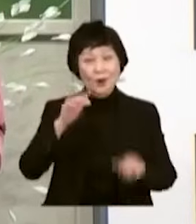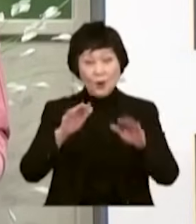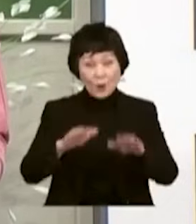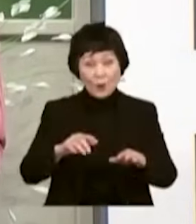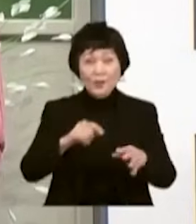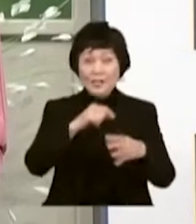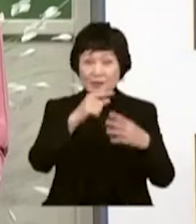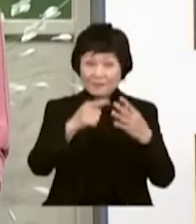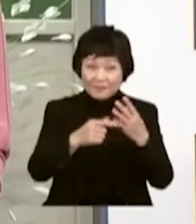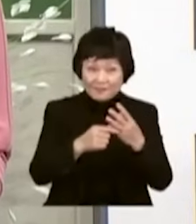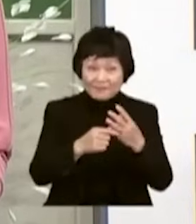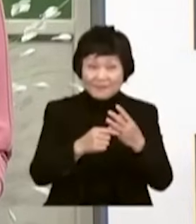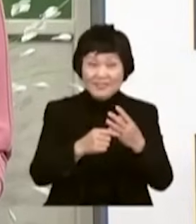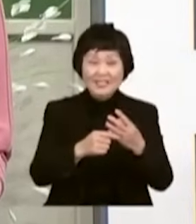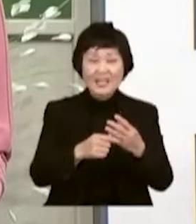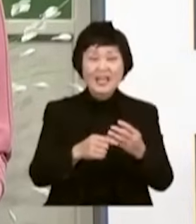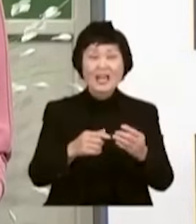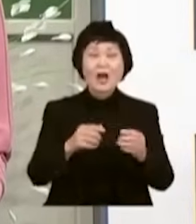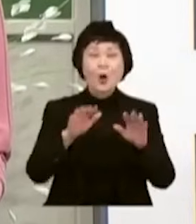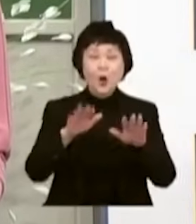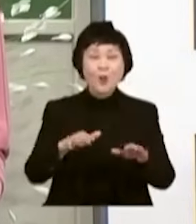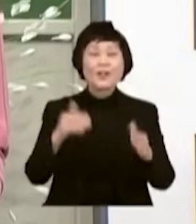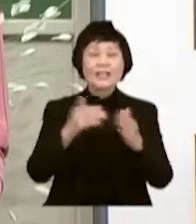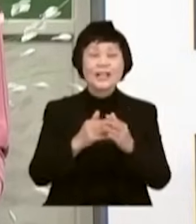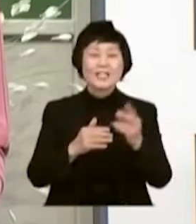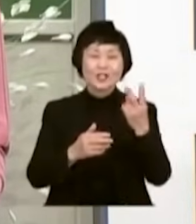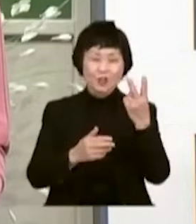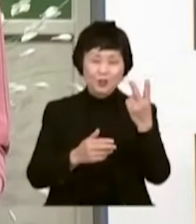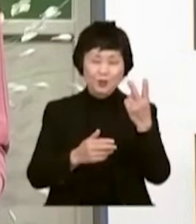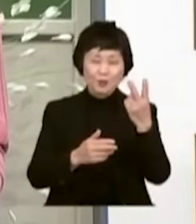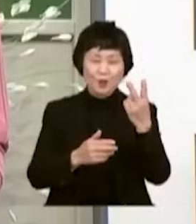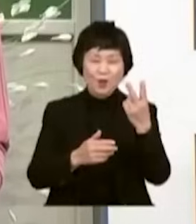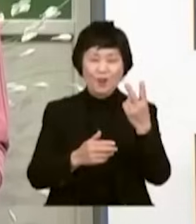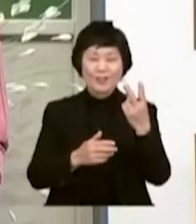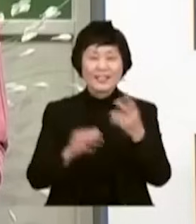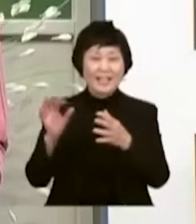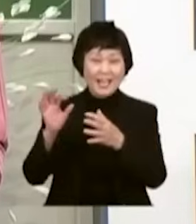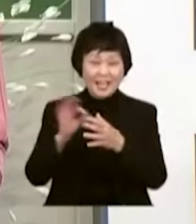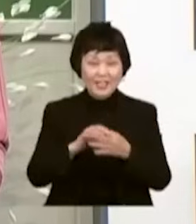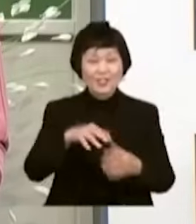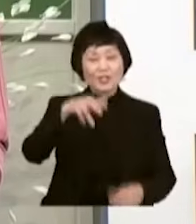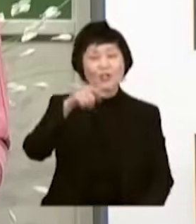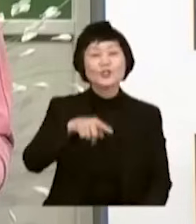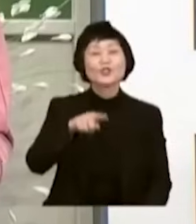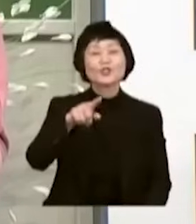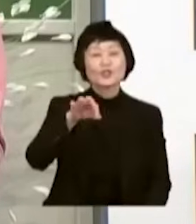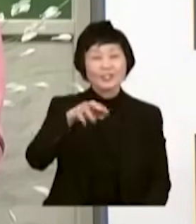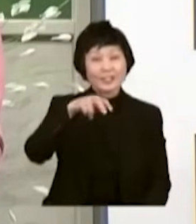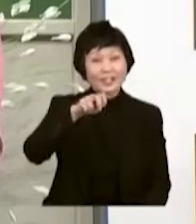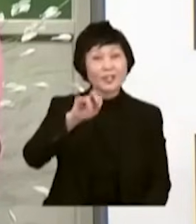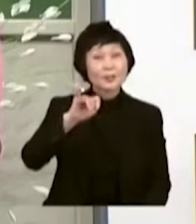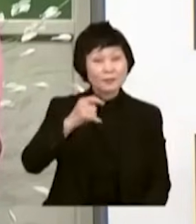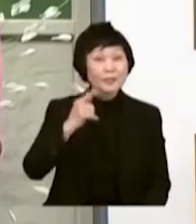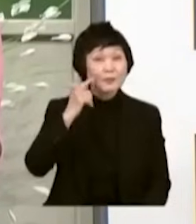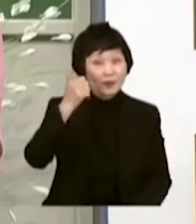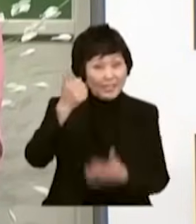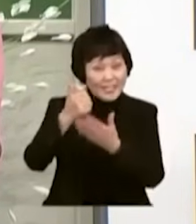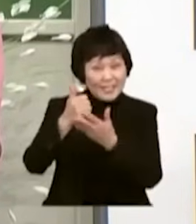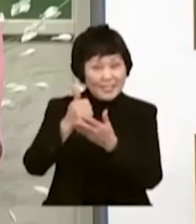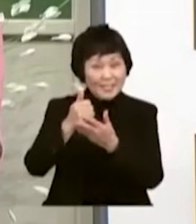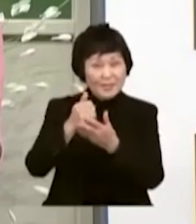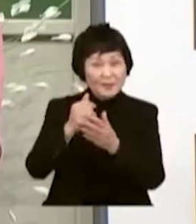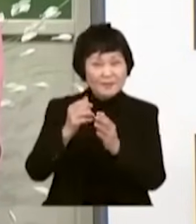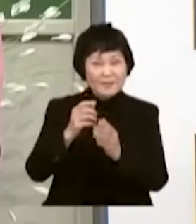기쁘게 지난 시간 오늘까지 두 번에 걸쳐서 우리 파주 세계로 금란교회 주성민 목사님 그리고 절친이신